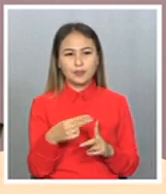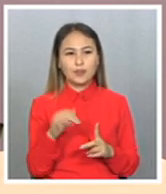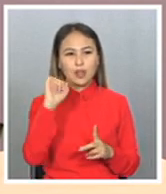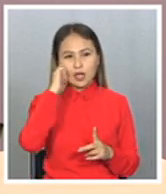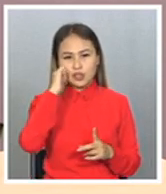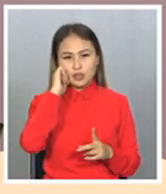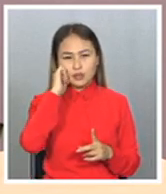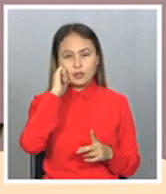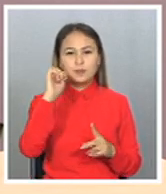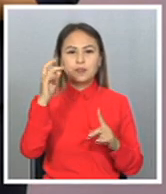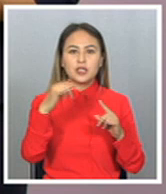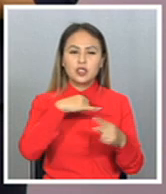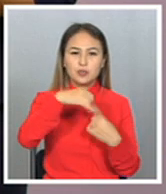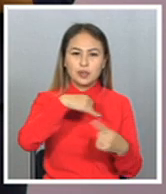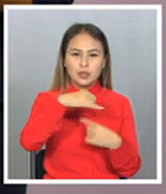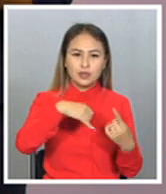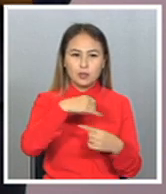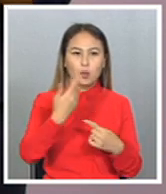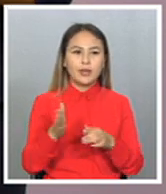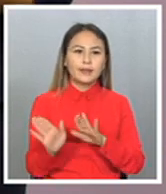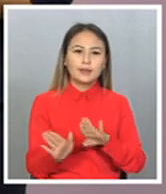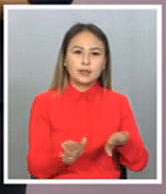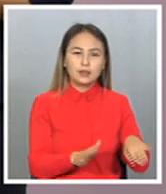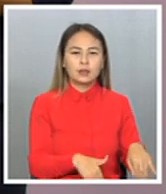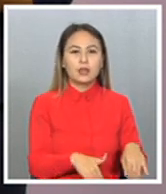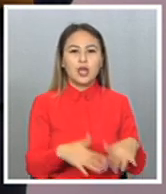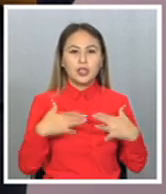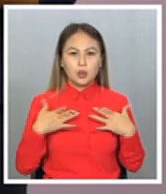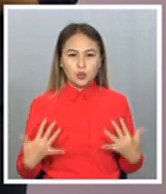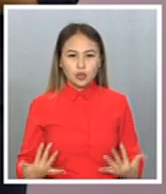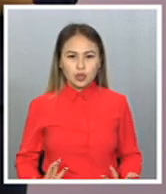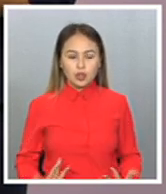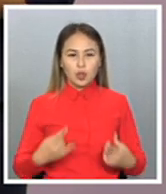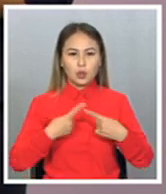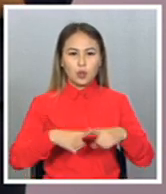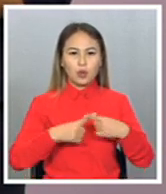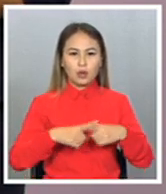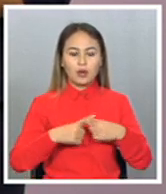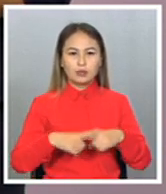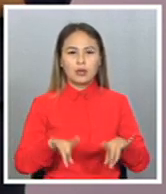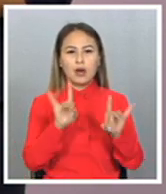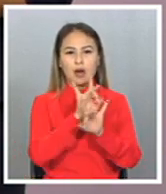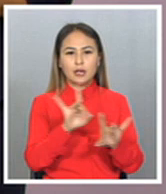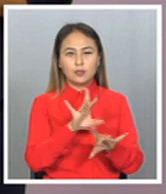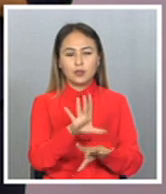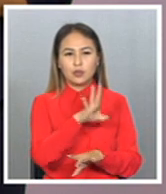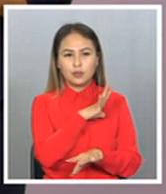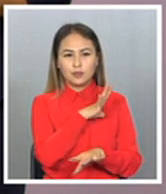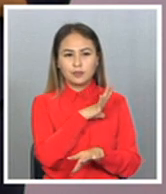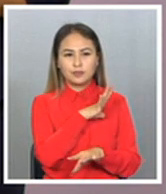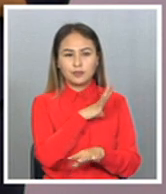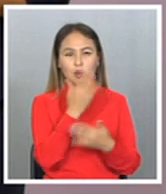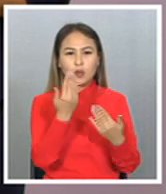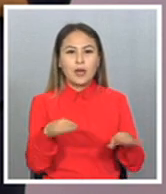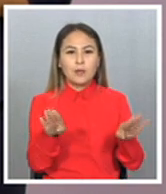әжесі жіп иіріп, одан кеудеше тоқығанын айтып тұр екен. Олай